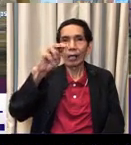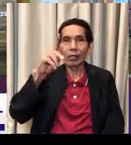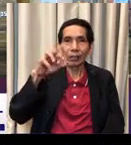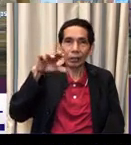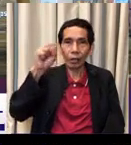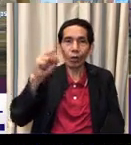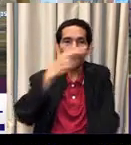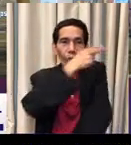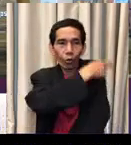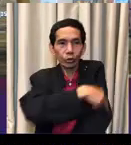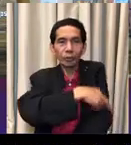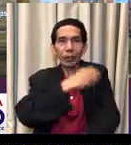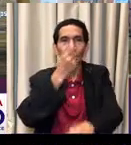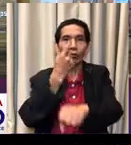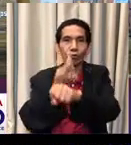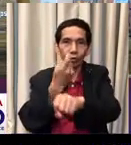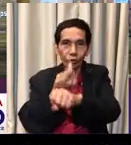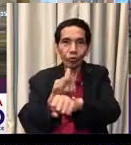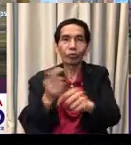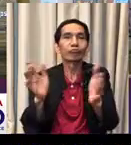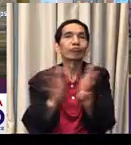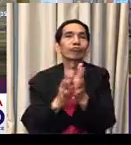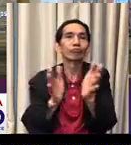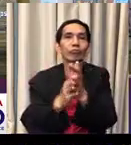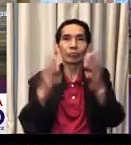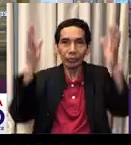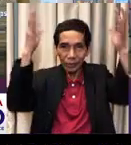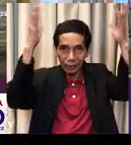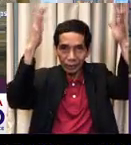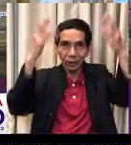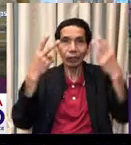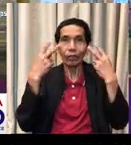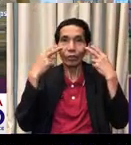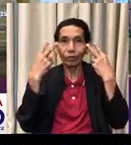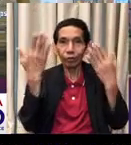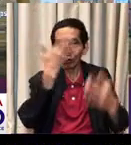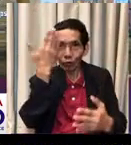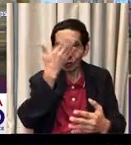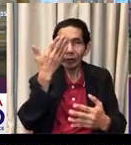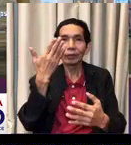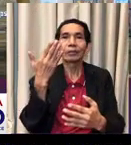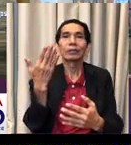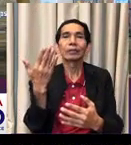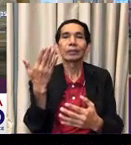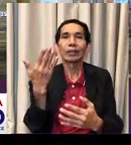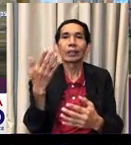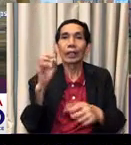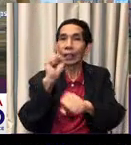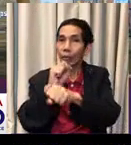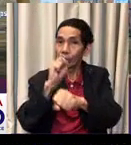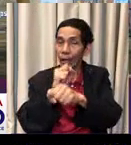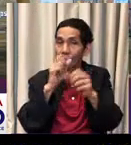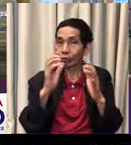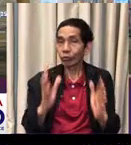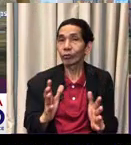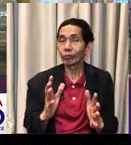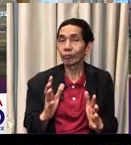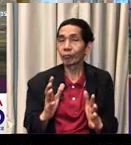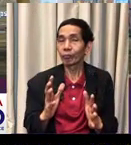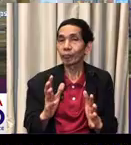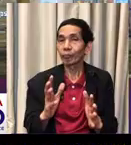Ospital ng Tondo. Alam mo, kahit palakpakan yung mga nanonood din yan, yung ating mga empleyado.